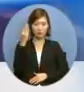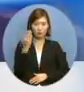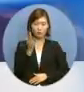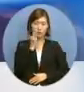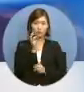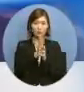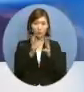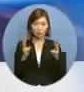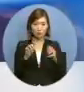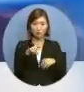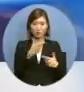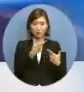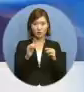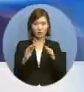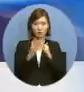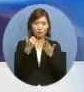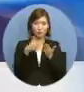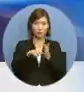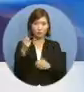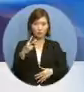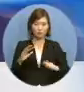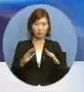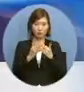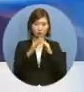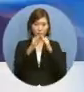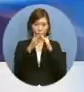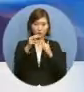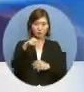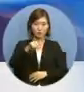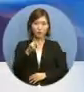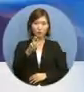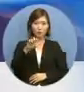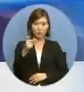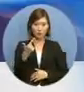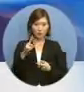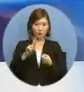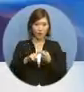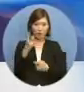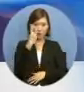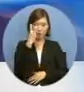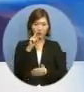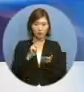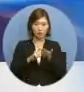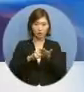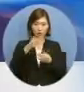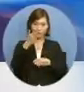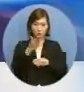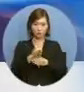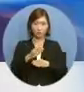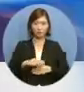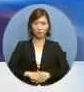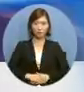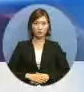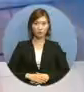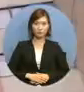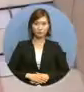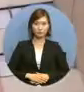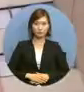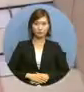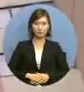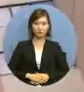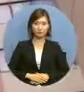서초구 에는 이런 건물이 재건축에 들어가면서 서명 관리에 비상이 걸렸습니다 엄청 겨 기자가 보도합니다